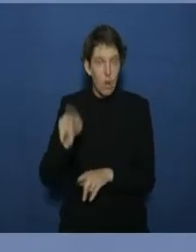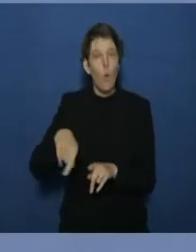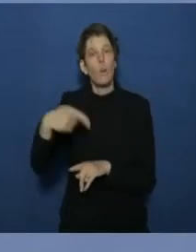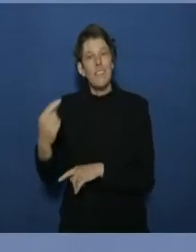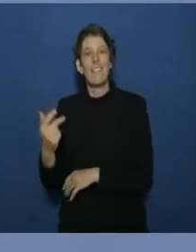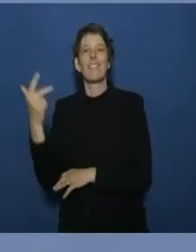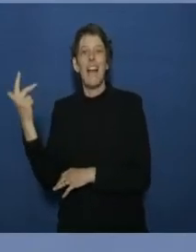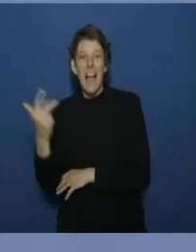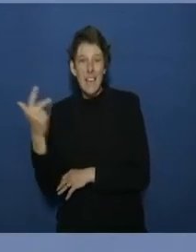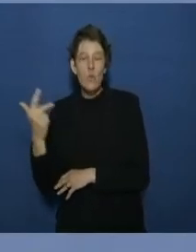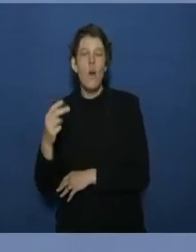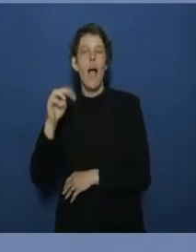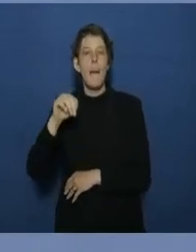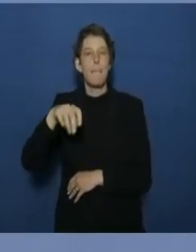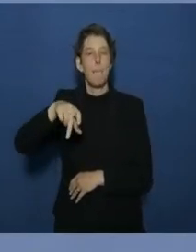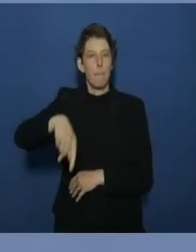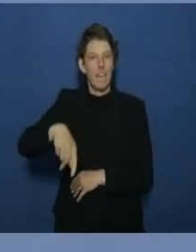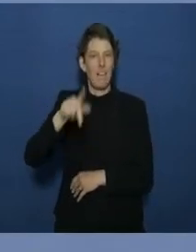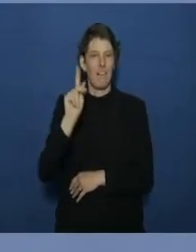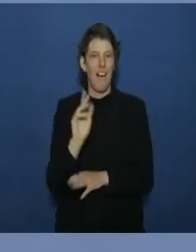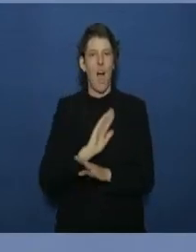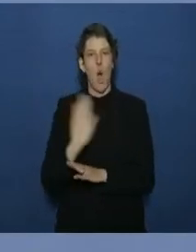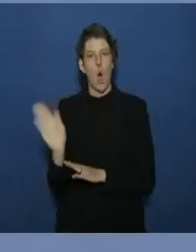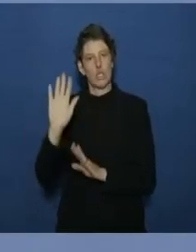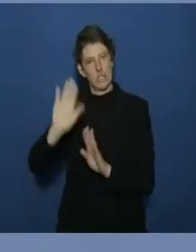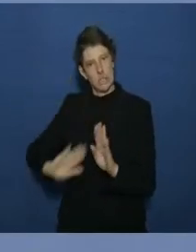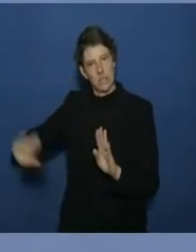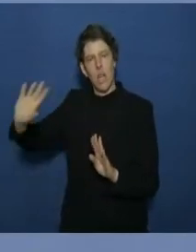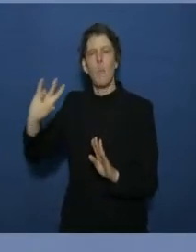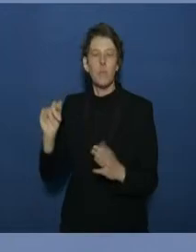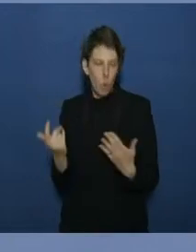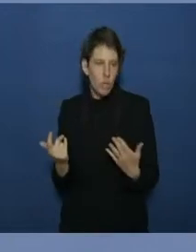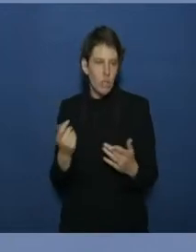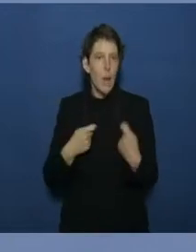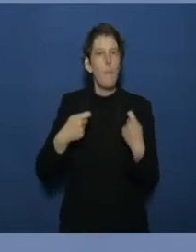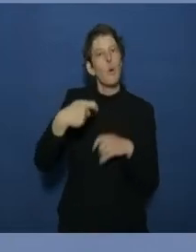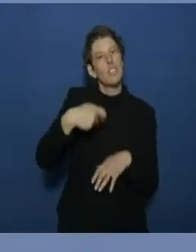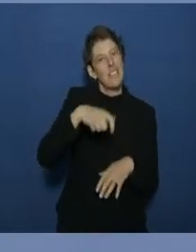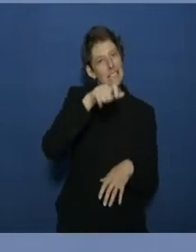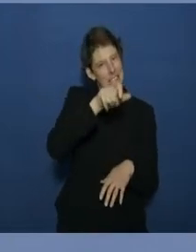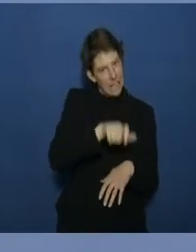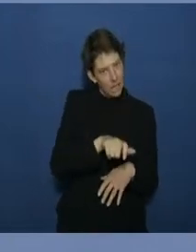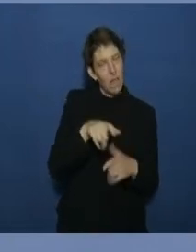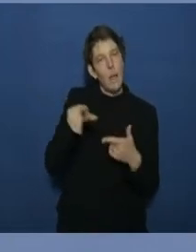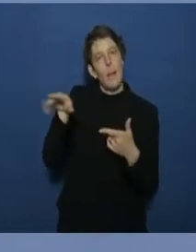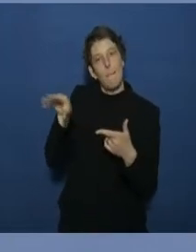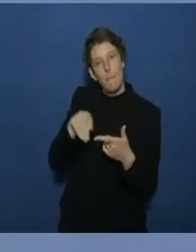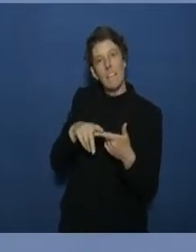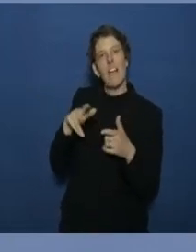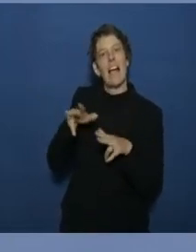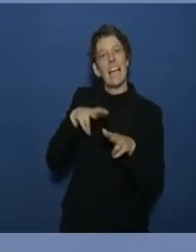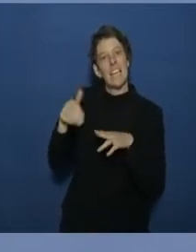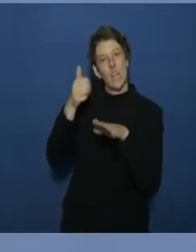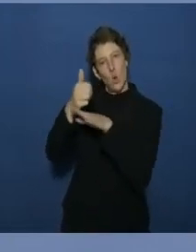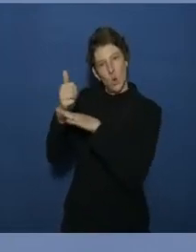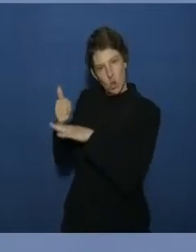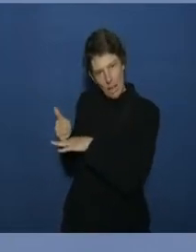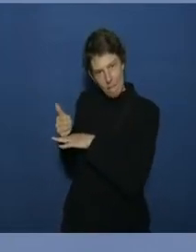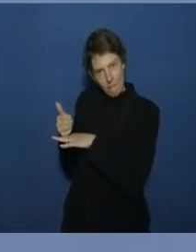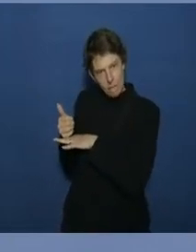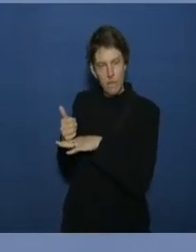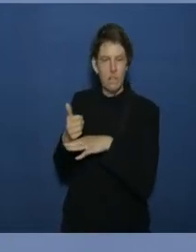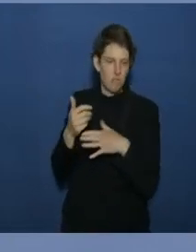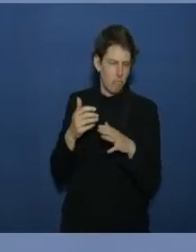MPK Ost, also Begegnung der Bundeskanzlerin in Videokonferenzform mit den Regierungschefs und der